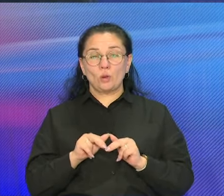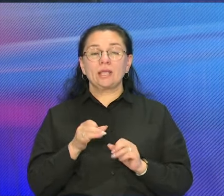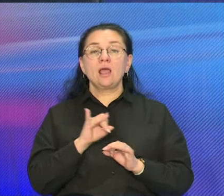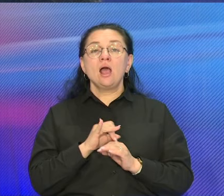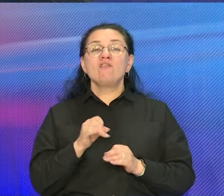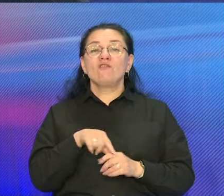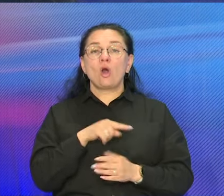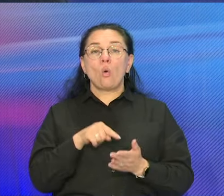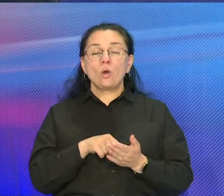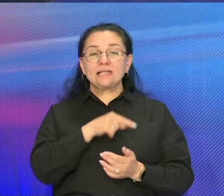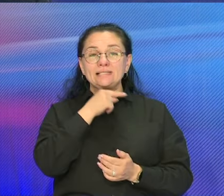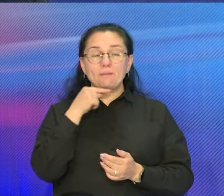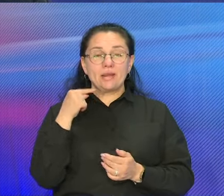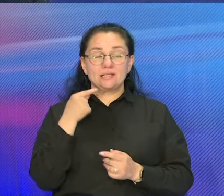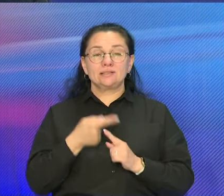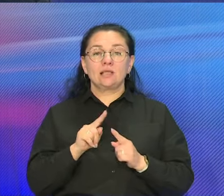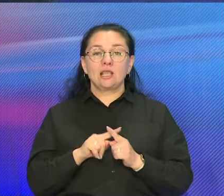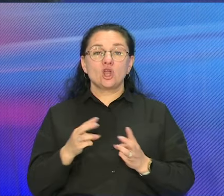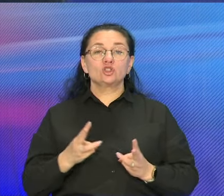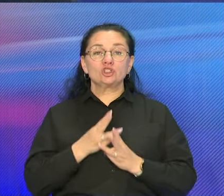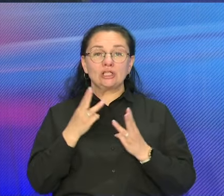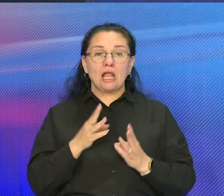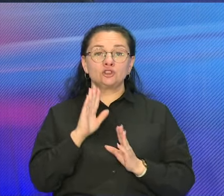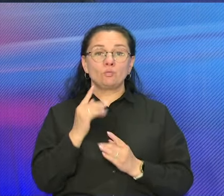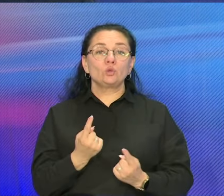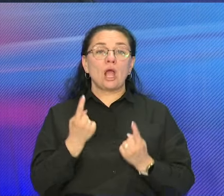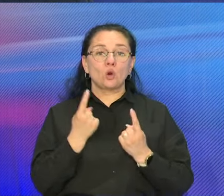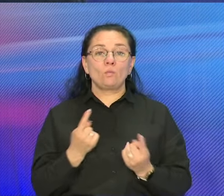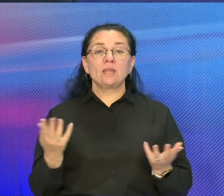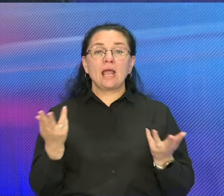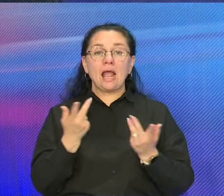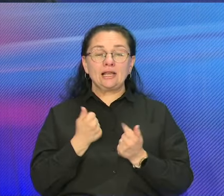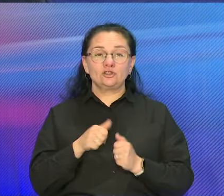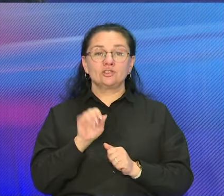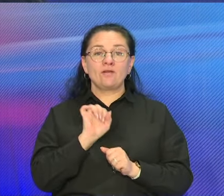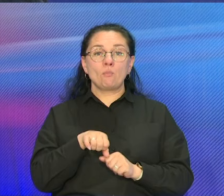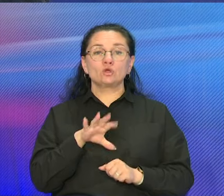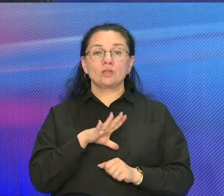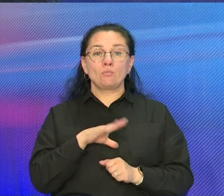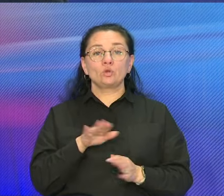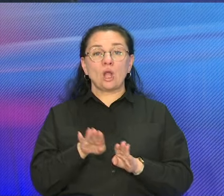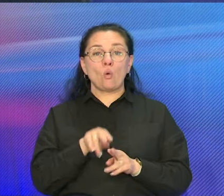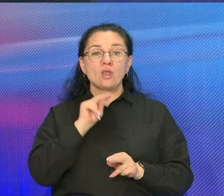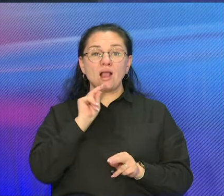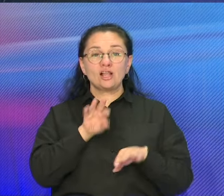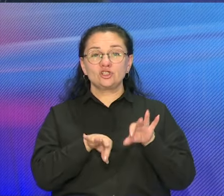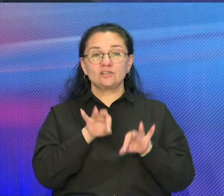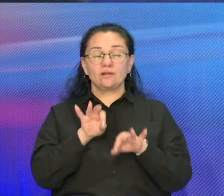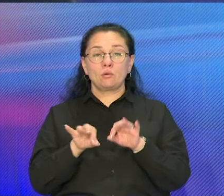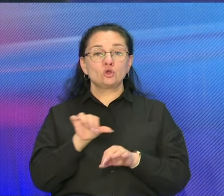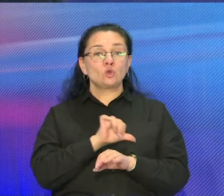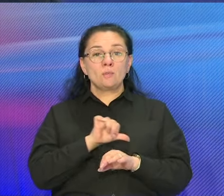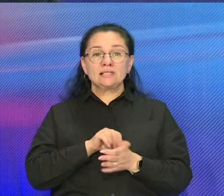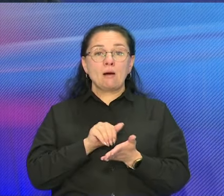центре Я думаю, что желающих будет большое количество, нужно будет провести, скажем, такой качественный отбор для того, чтобы самые достойные